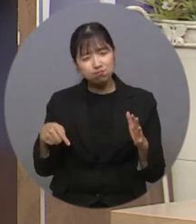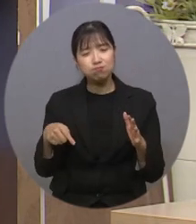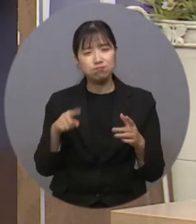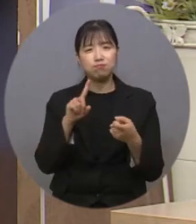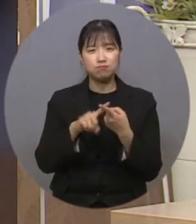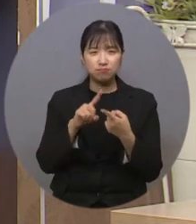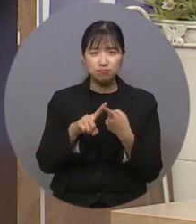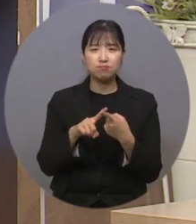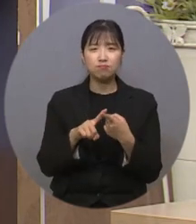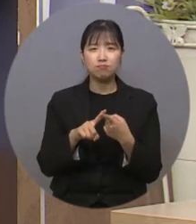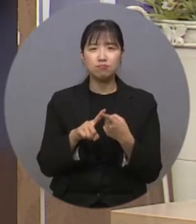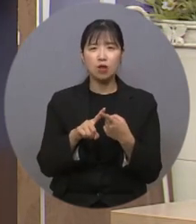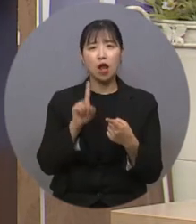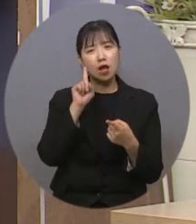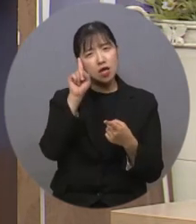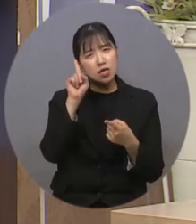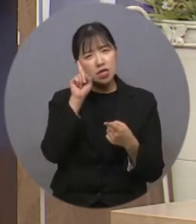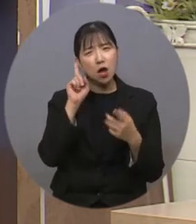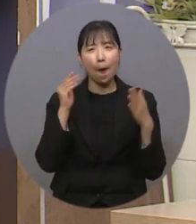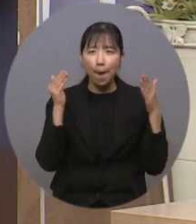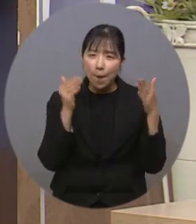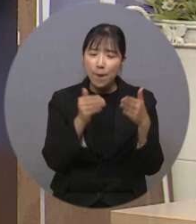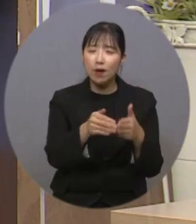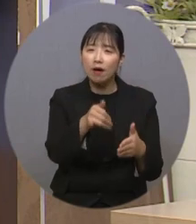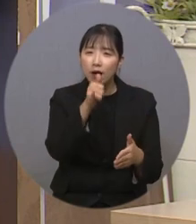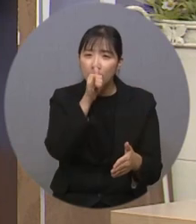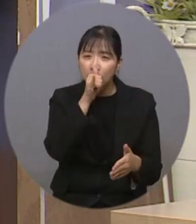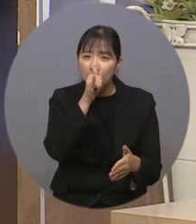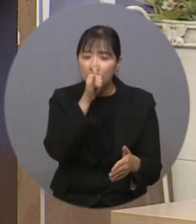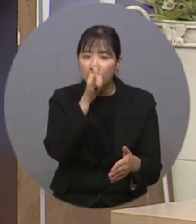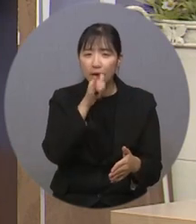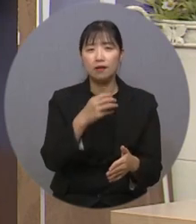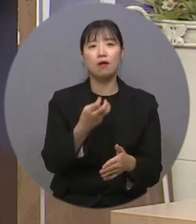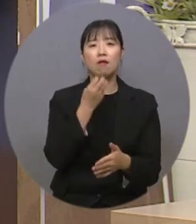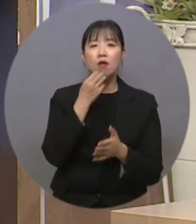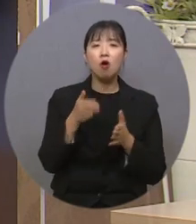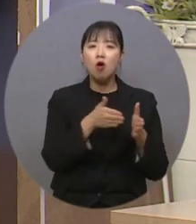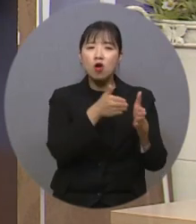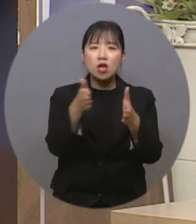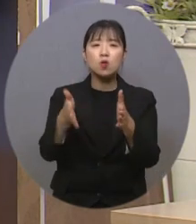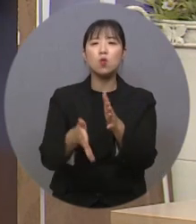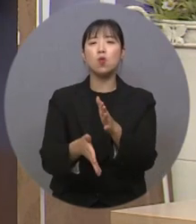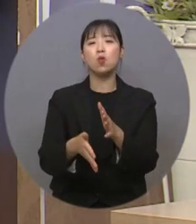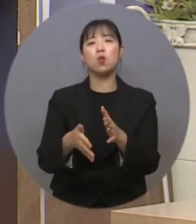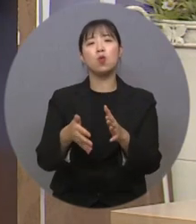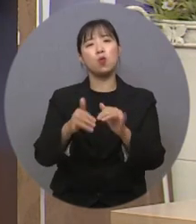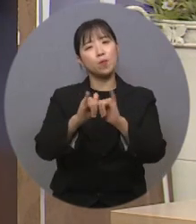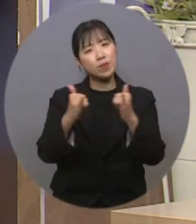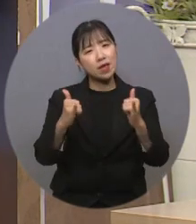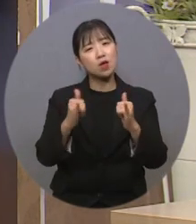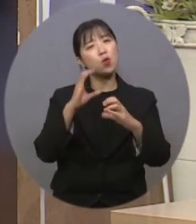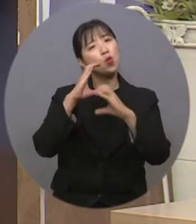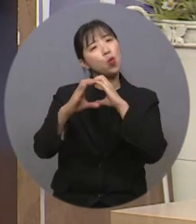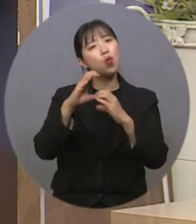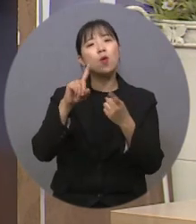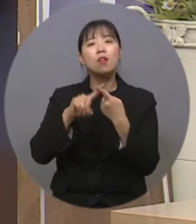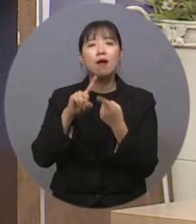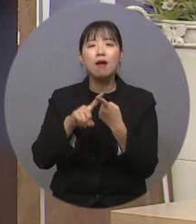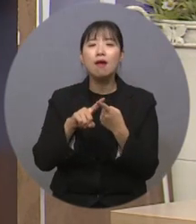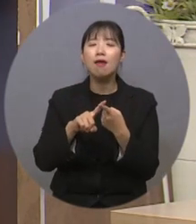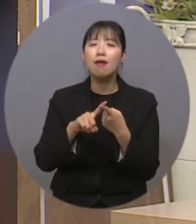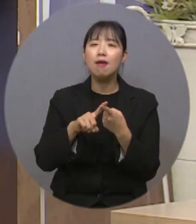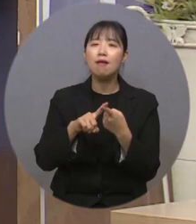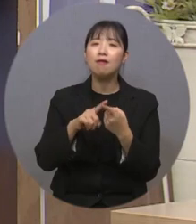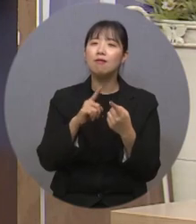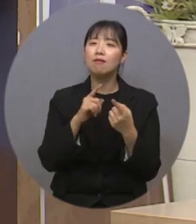조례들이라든지 뭐 이런 것들로 신경을 많이 쓰고 계신데 이 경기도 도민들과의 소통에 대해서는 좀 어떻게 신경을